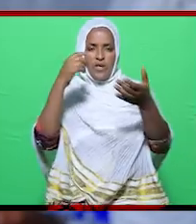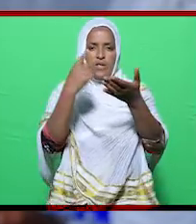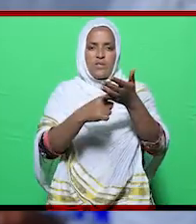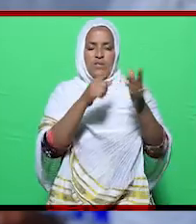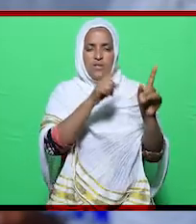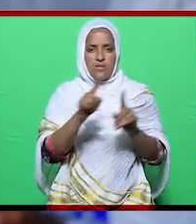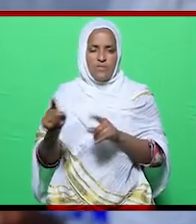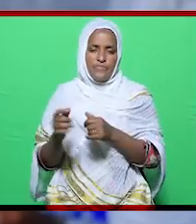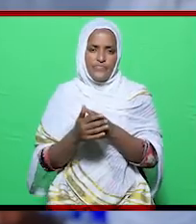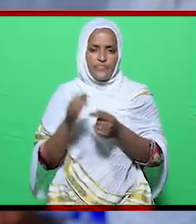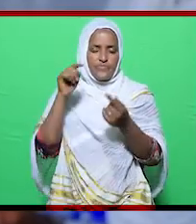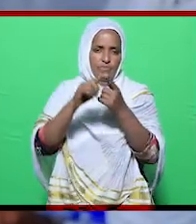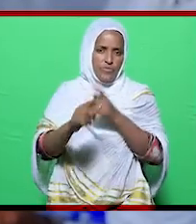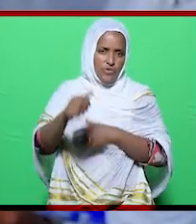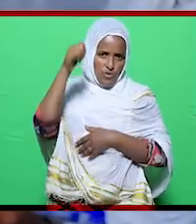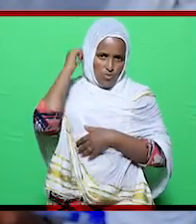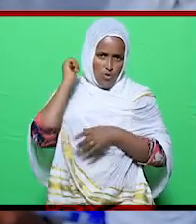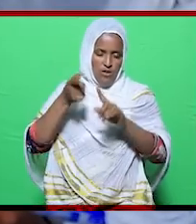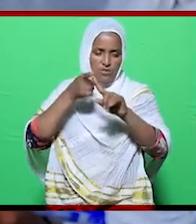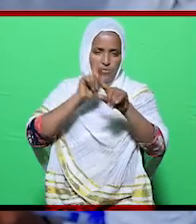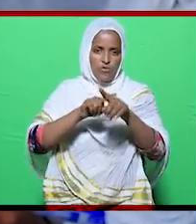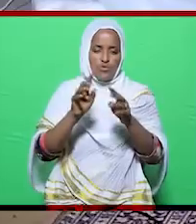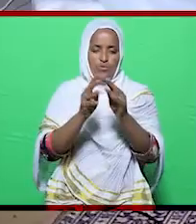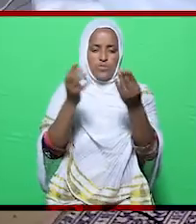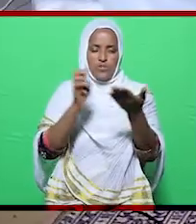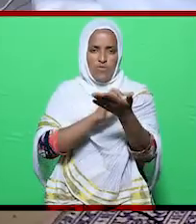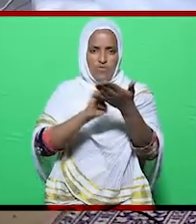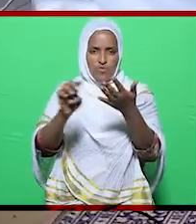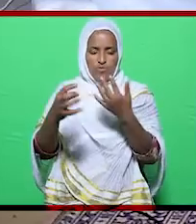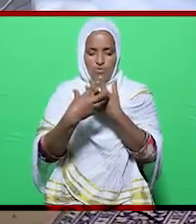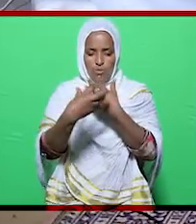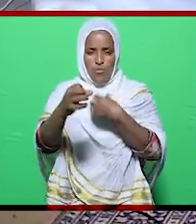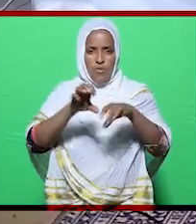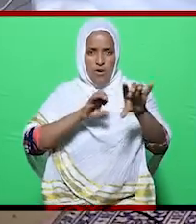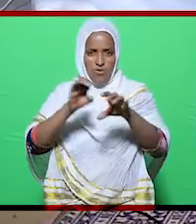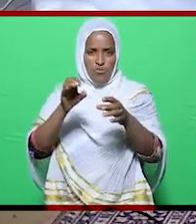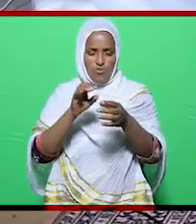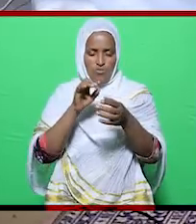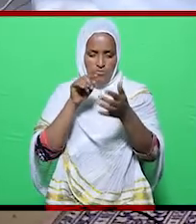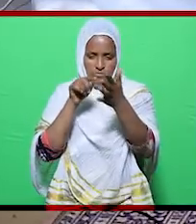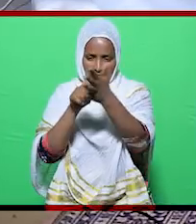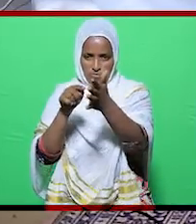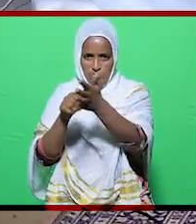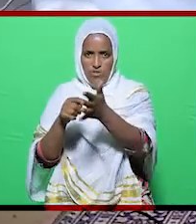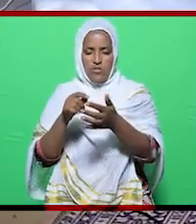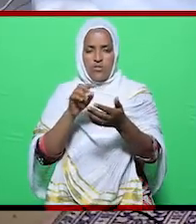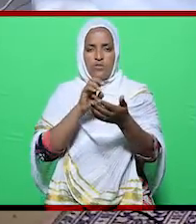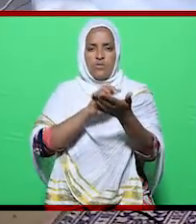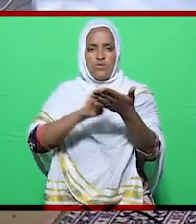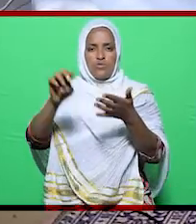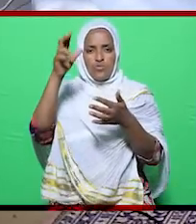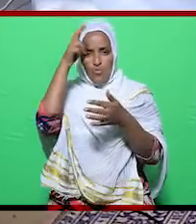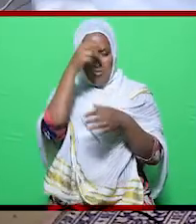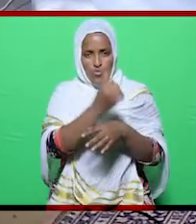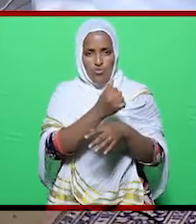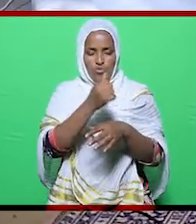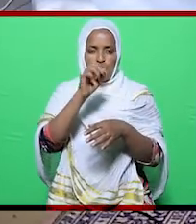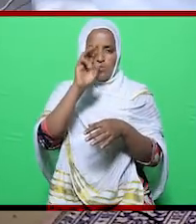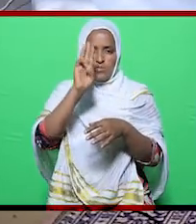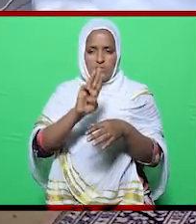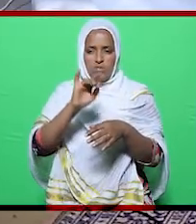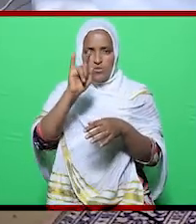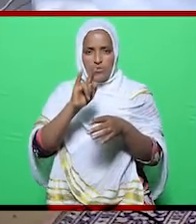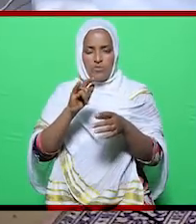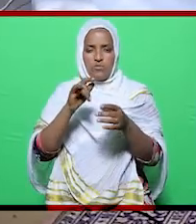ያትታል። ይሄ ደግሞ ወደ ኋላ ተመልሶ መጽሐፍ ቅዱስን ሪፈር አድርጎ ጠቅሶ ነው። እነ ቅዱስ ጎርጎሪዮስ ዘኑሲስም